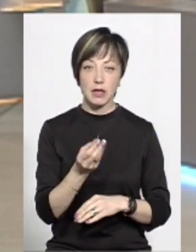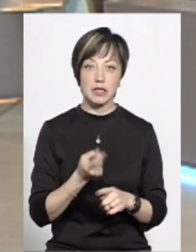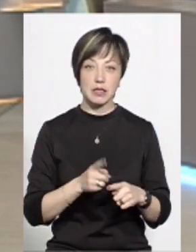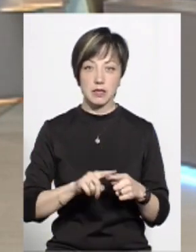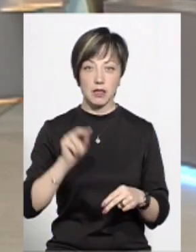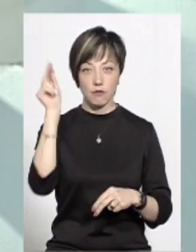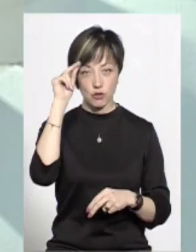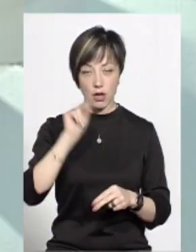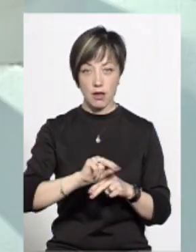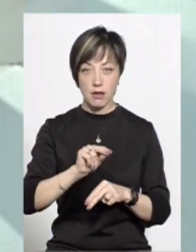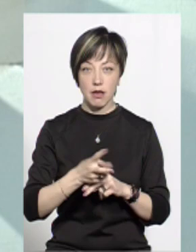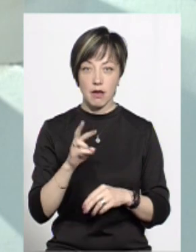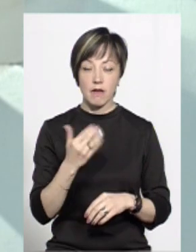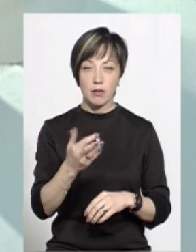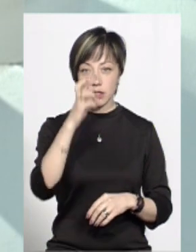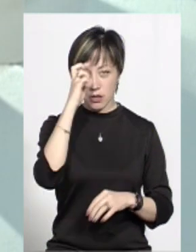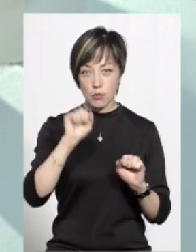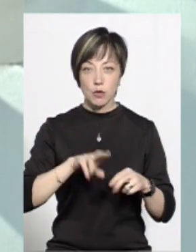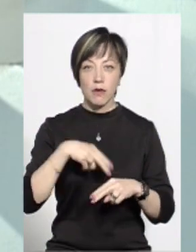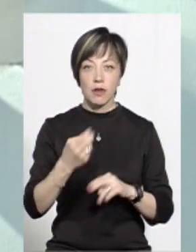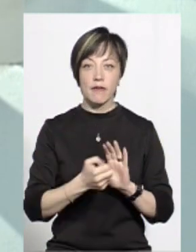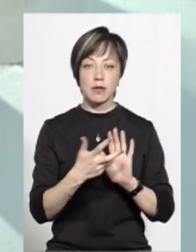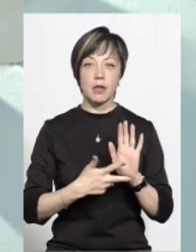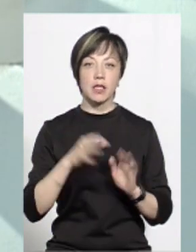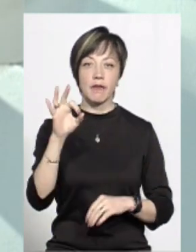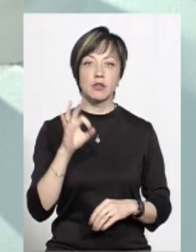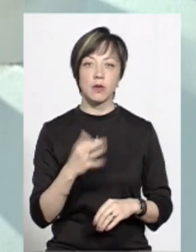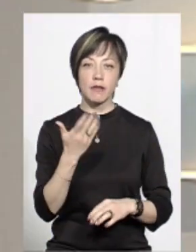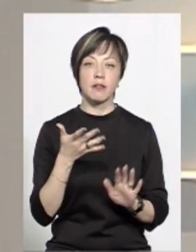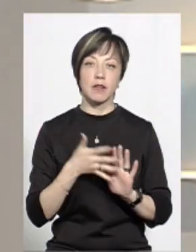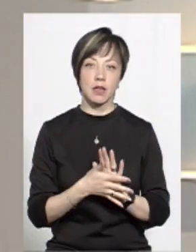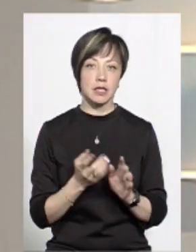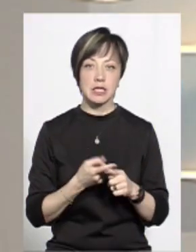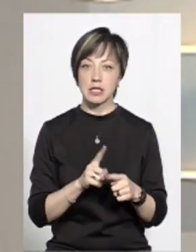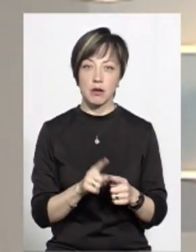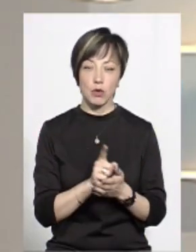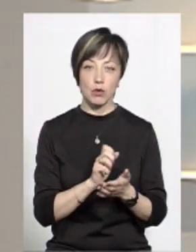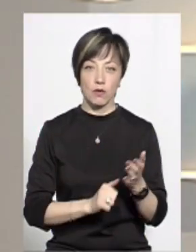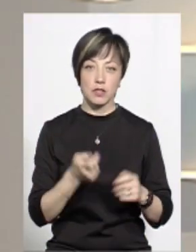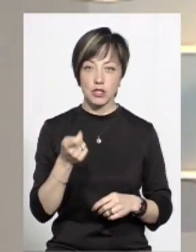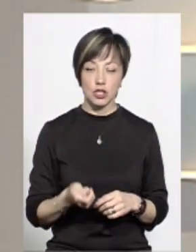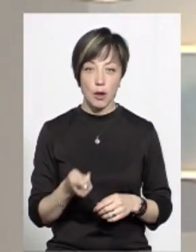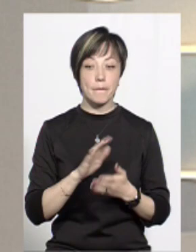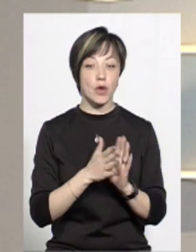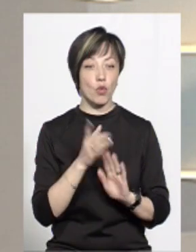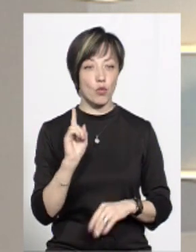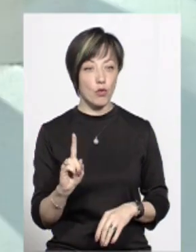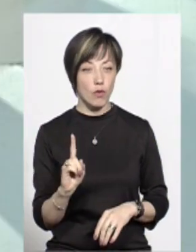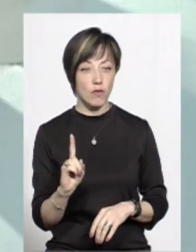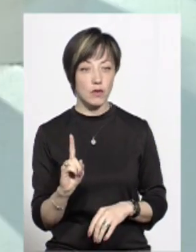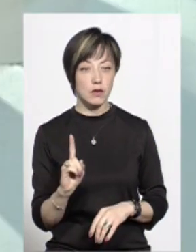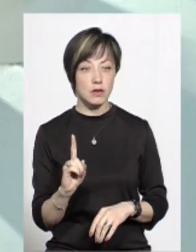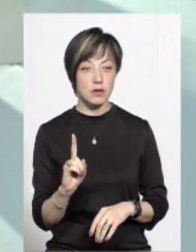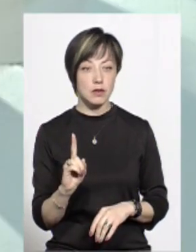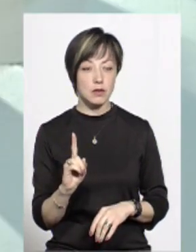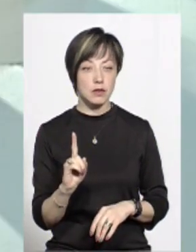оплатили це навчання, вам держава може повернути 18% від ваших витрат. Це не є податкова знижка. При умові, але є повинна